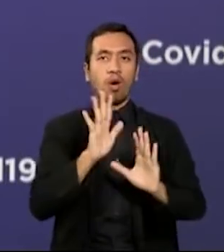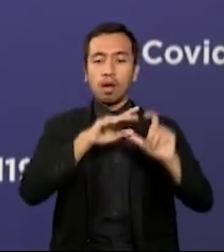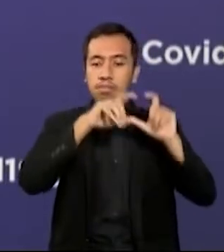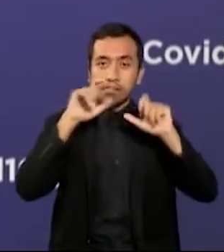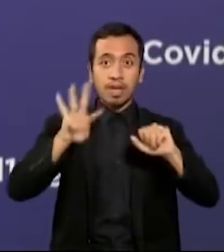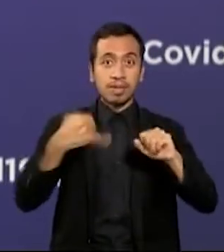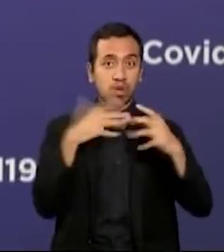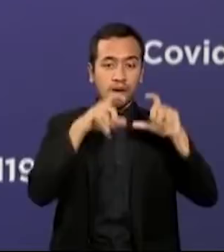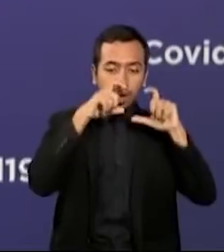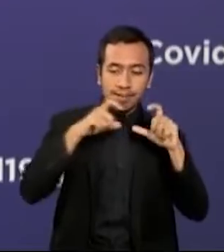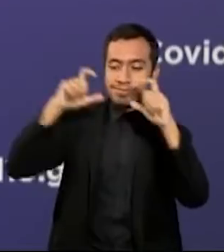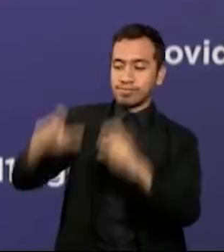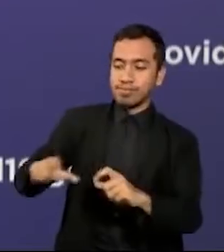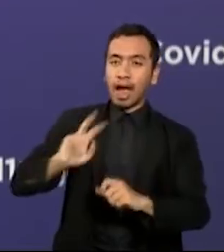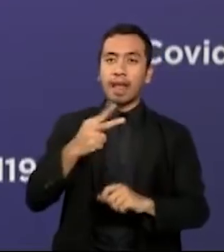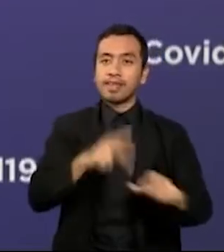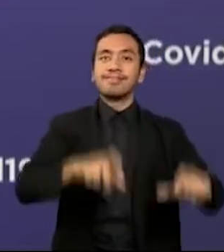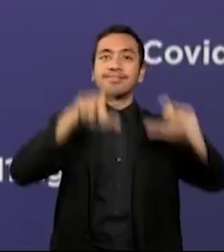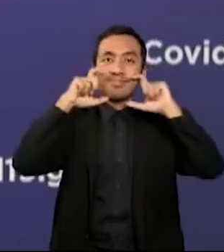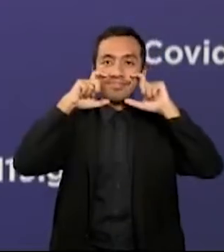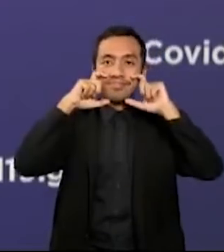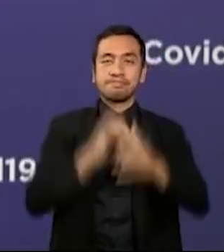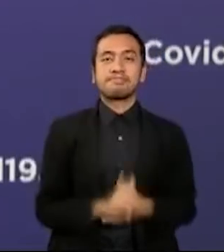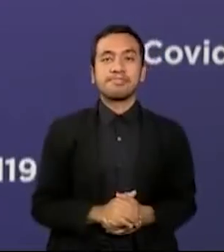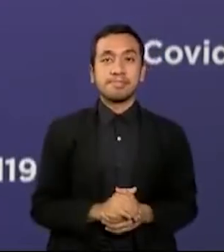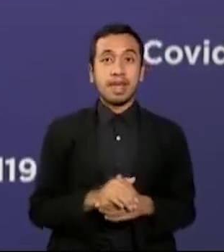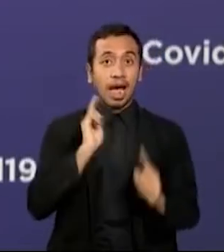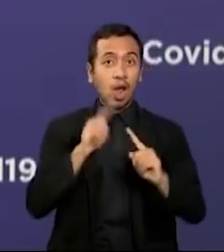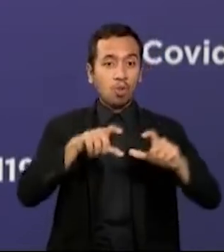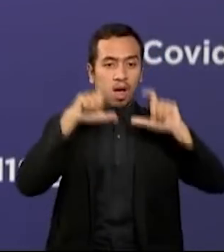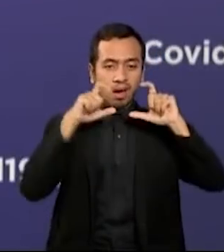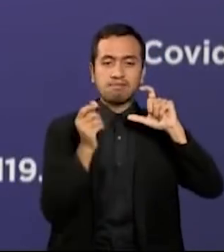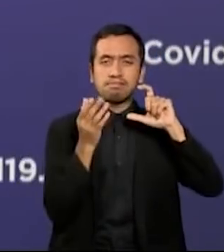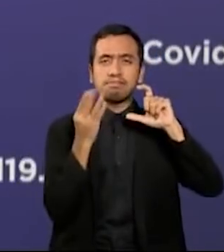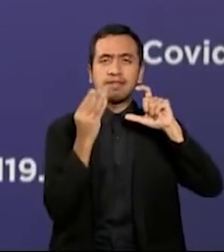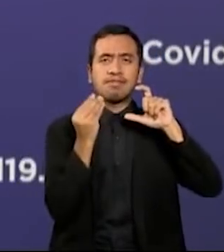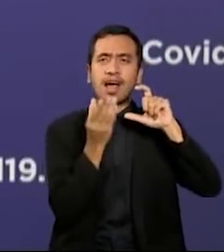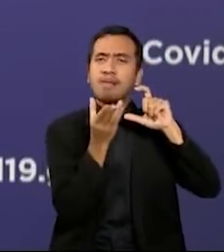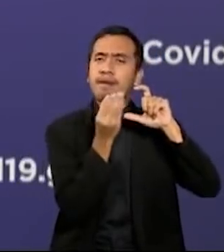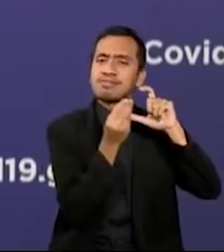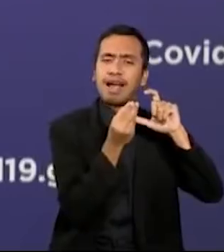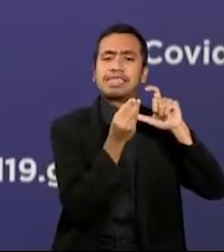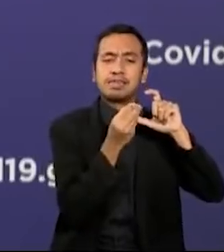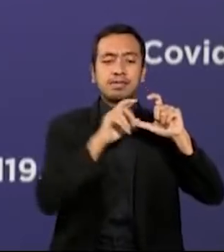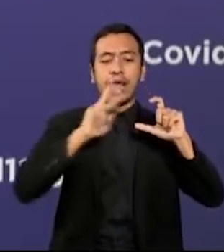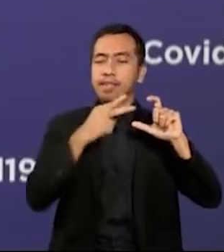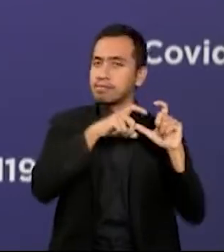bersih. Tetapi, apabila maskernya basah atau lembab, maka harus segera